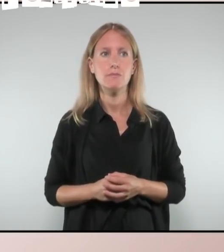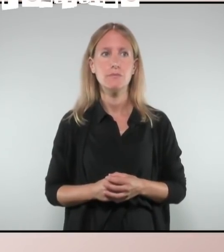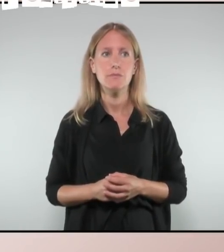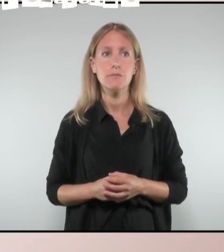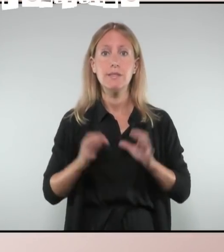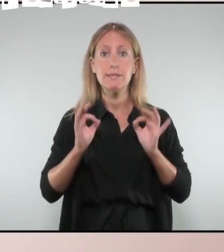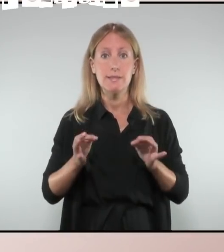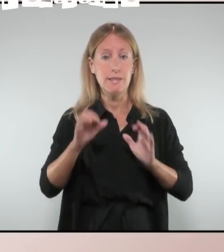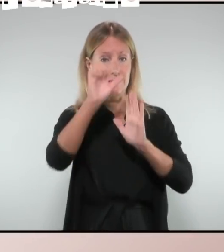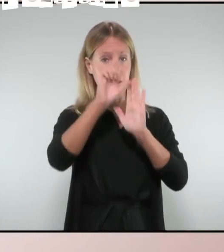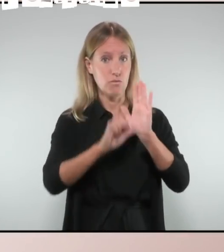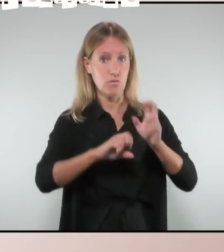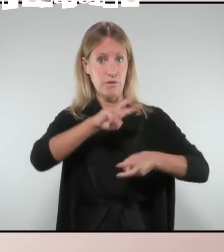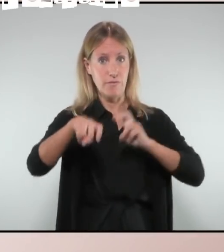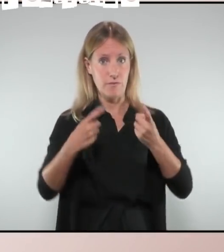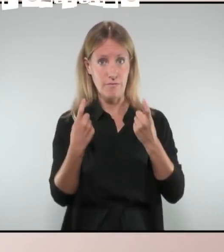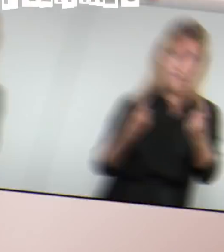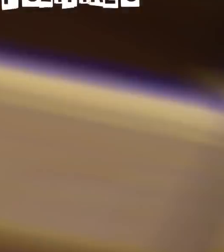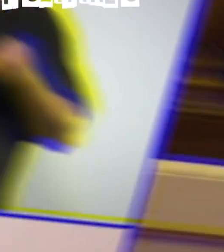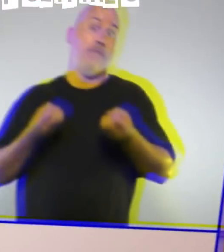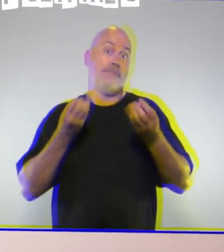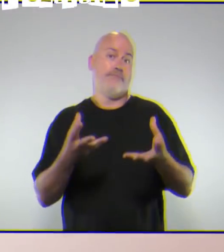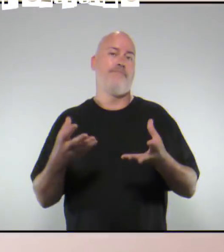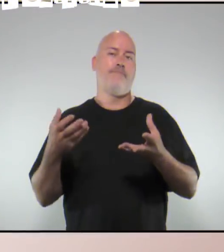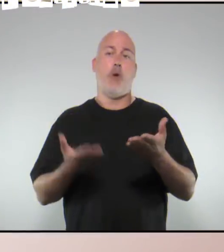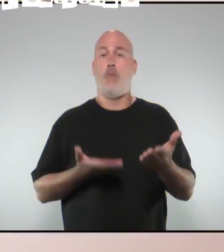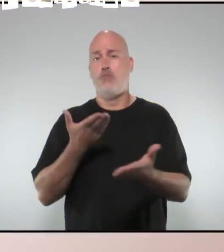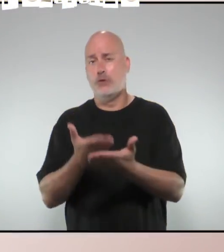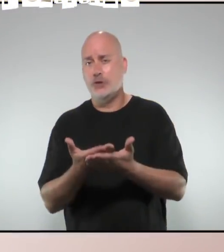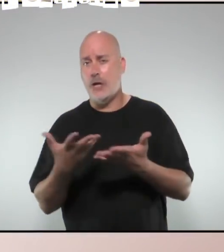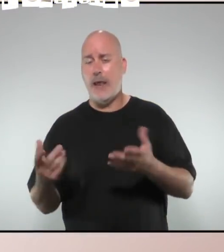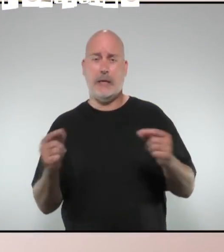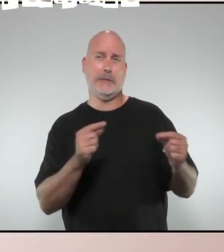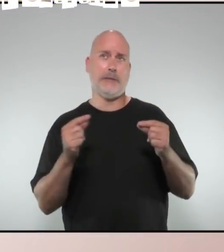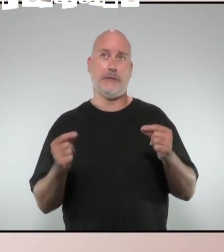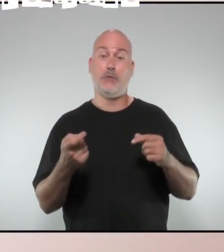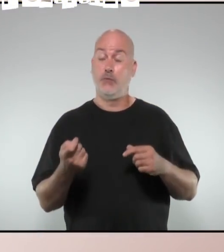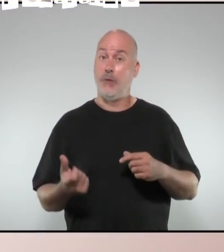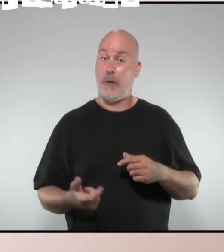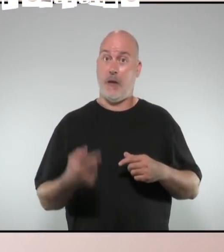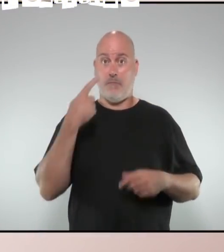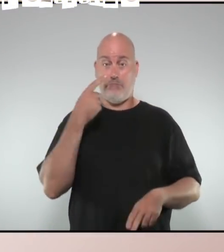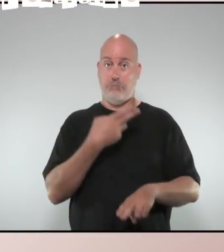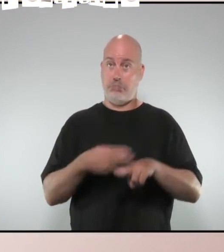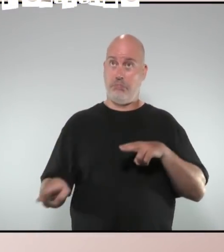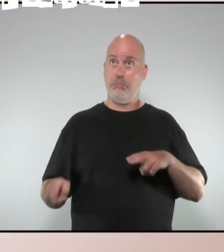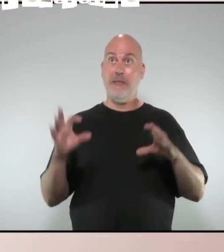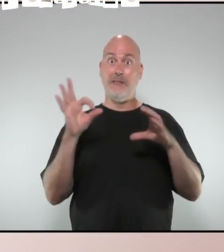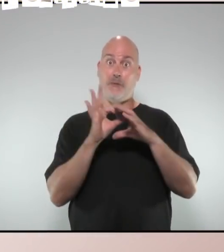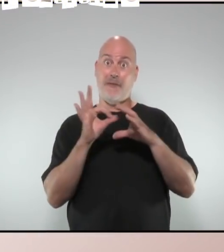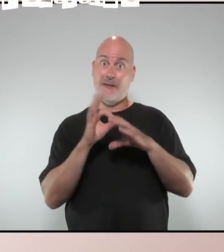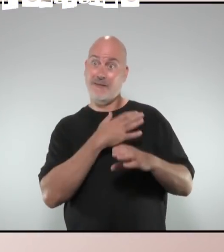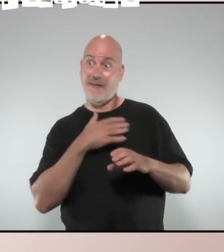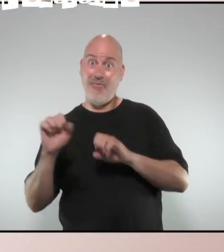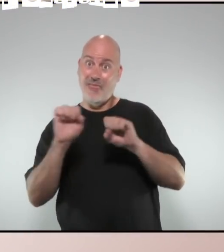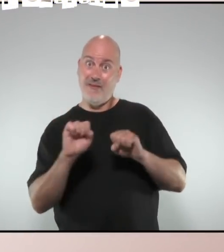s'ha de reformar l'Estatut es reforma, mentre sigui a fi de bé. Només dic que és curiós que el grup de Ciutadans vulgui defensar el